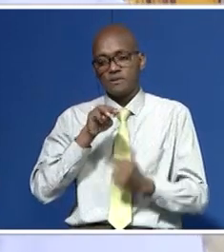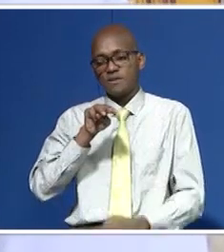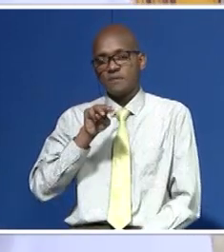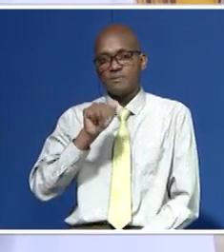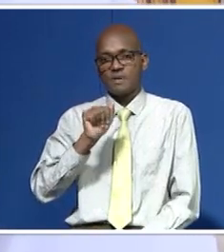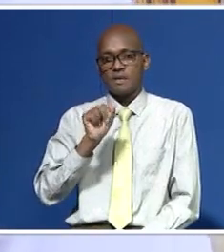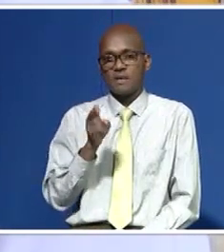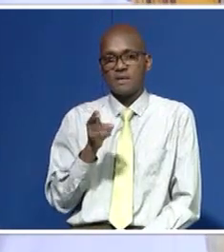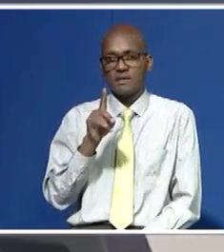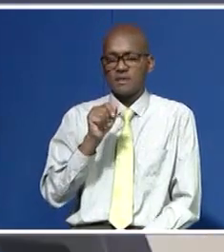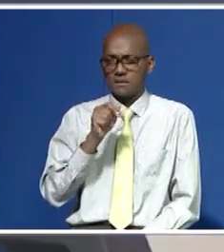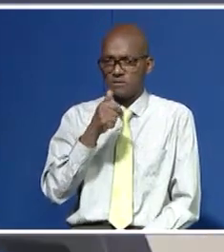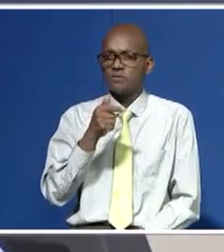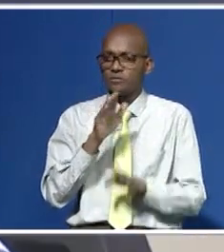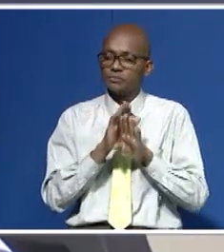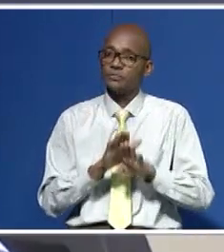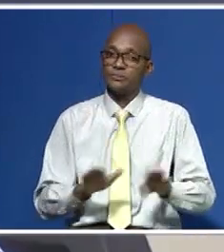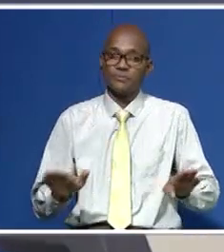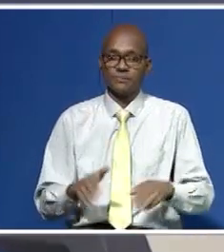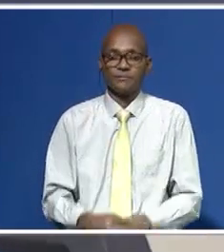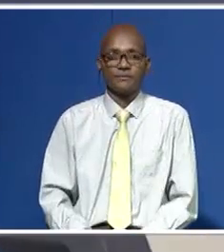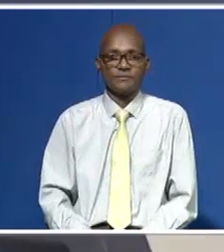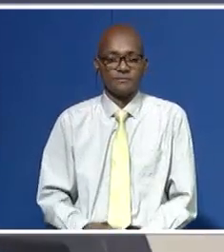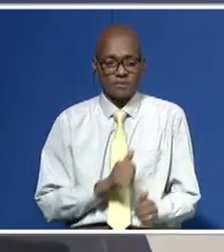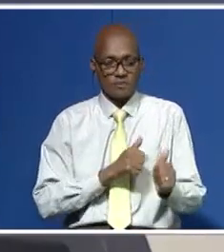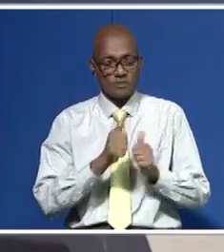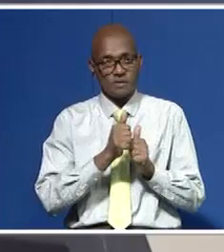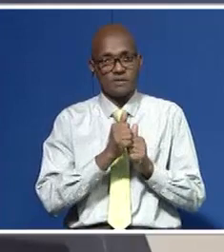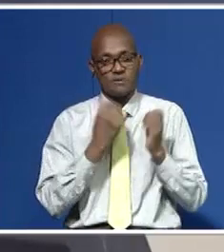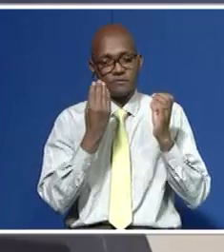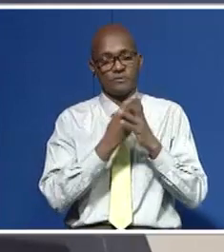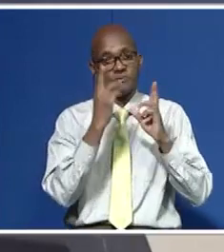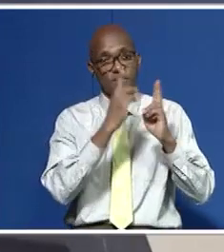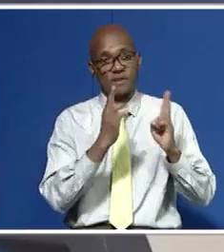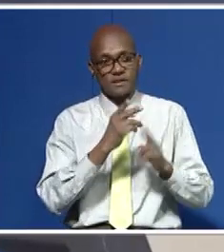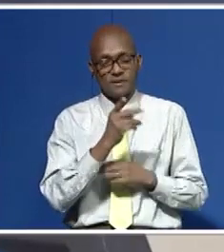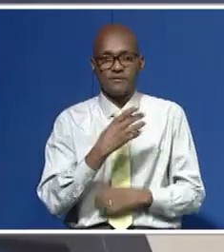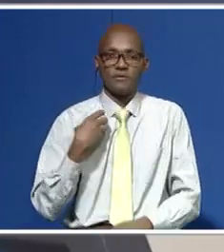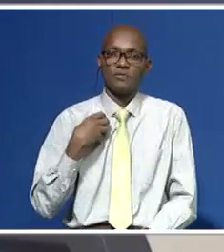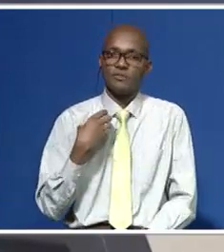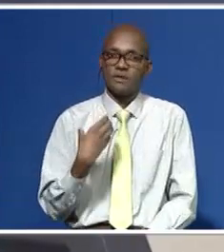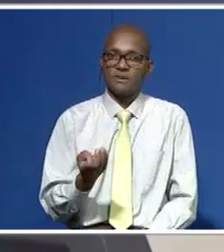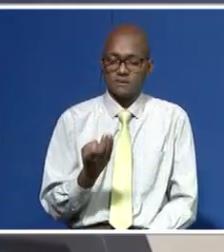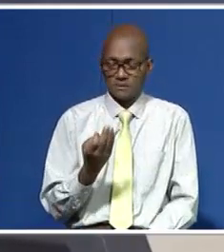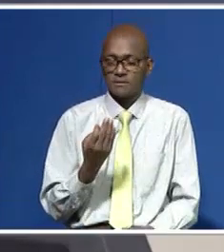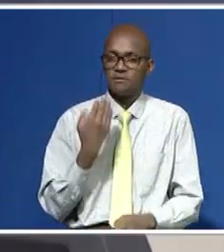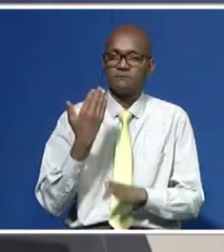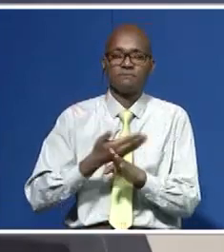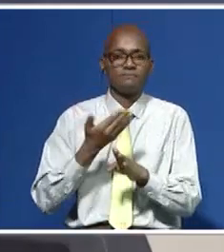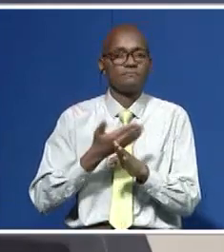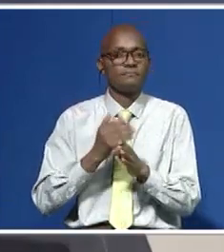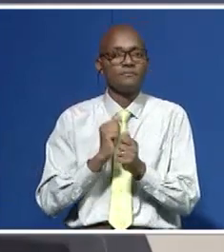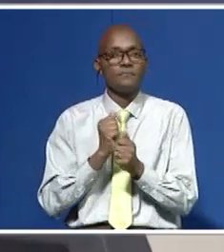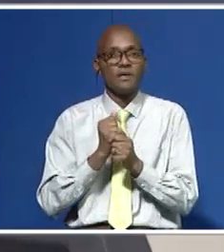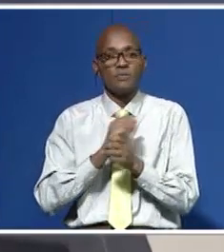mtu ambaye anajishusha sana. Uwakilishi wake kwenye Umoja wa Kimataifa, lakini pia kuwa waziri mbobevu kwenye mambo